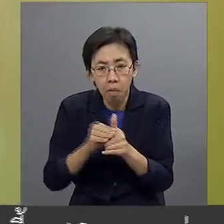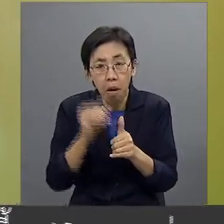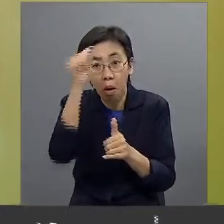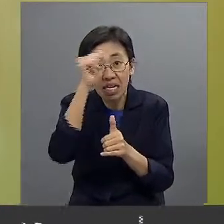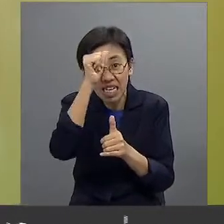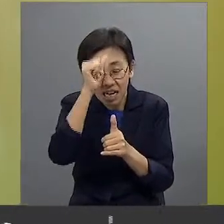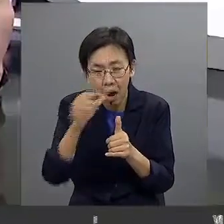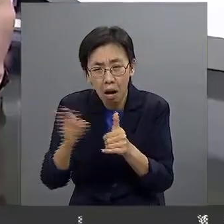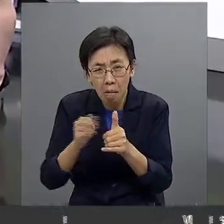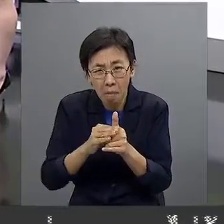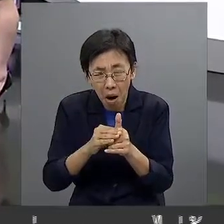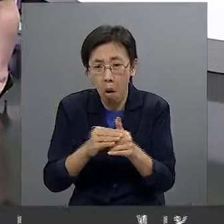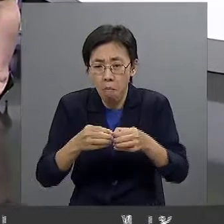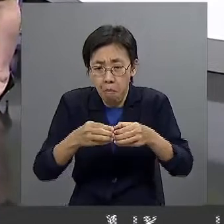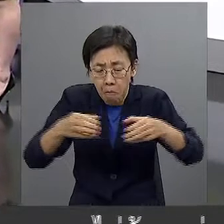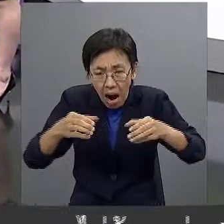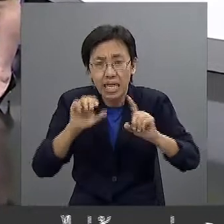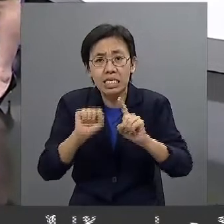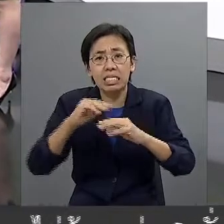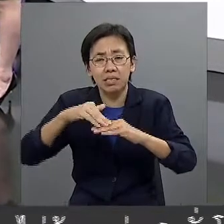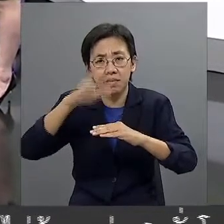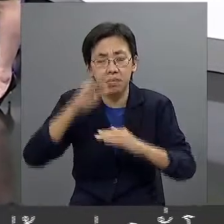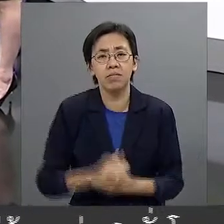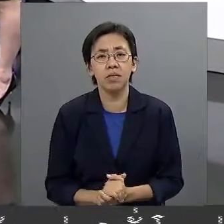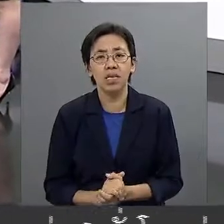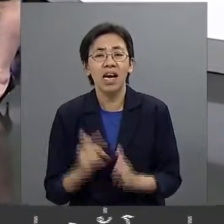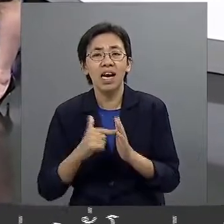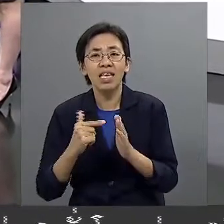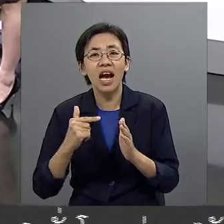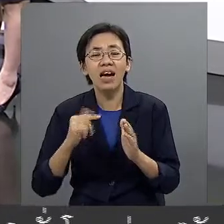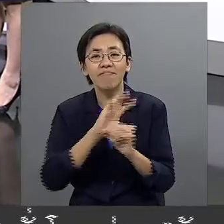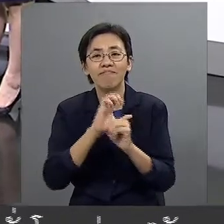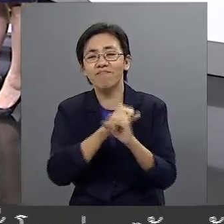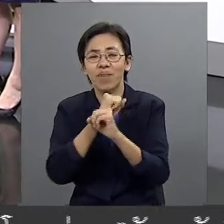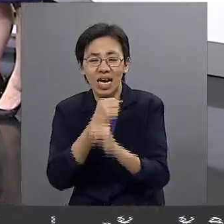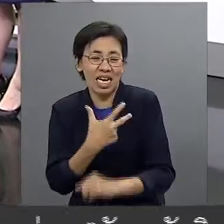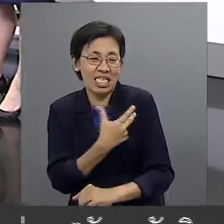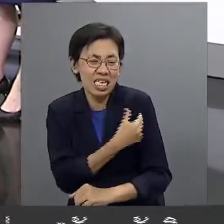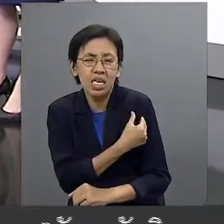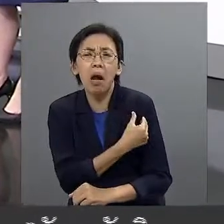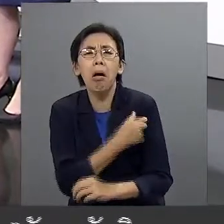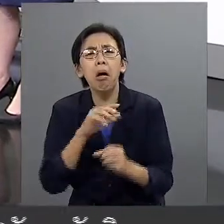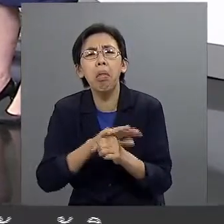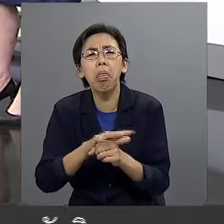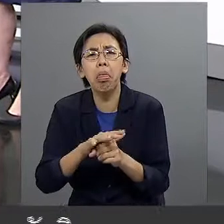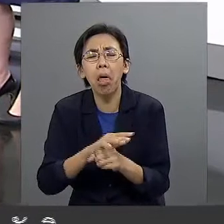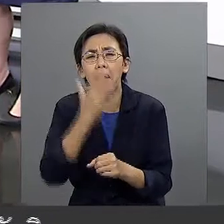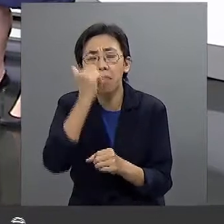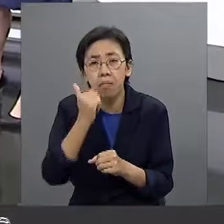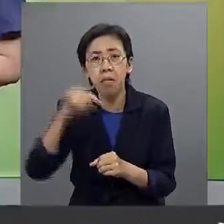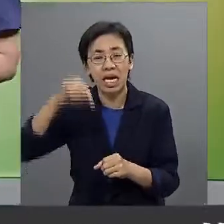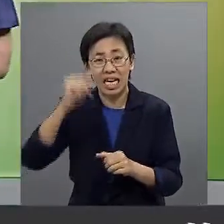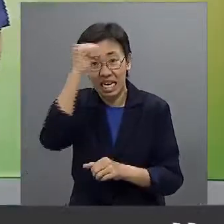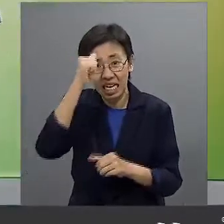1แสนคนต่อวันเลยนะคะในขณะที่การฉีดวัคซีนก็ไม่ก้าวหน้าเท่าที่ควรทั้งๆที่อินเดียเนี่ยเป็นโรงงานผลิตวัคซีนของ